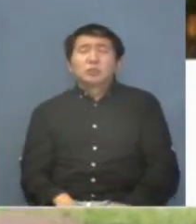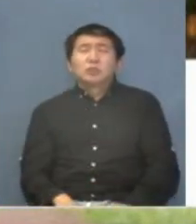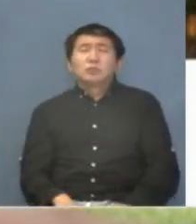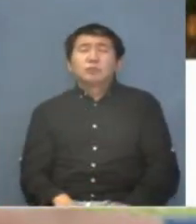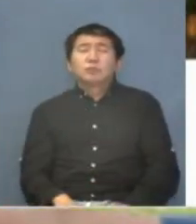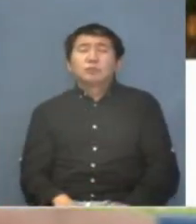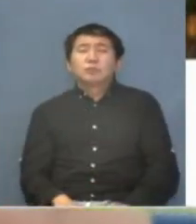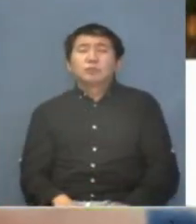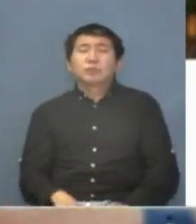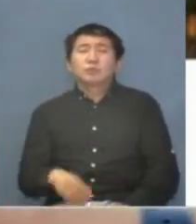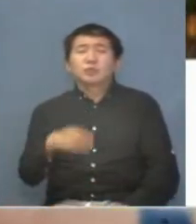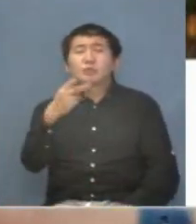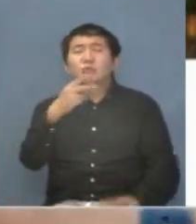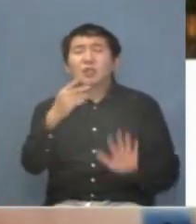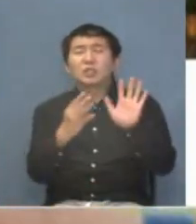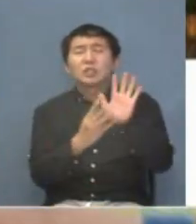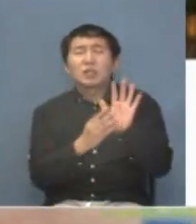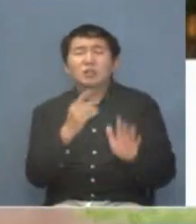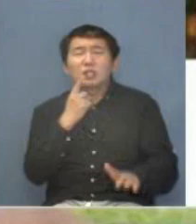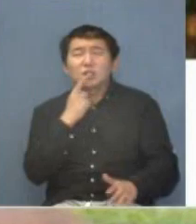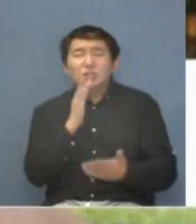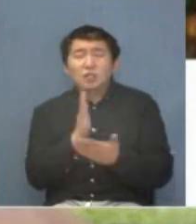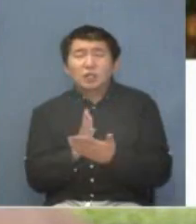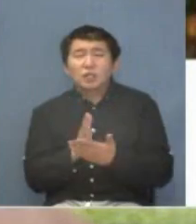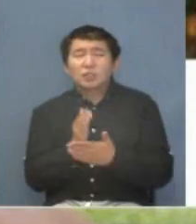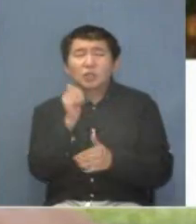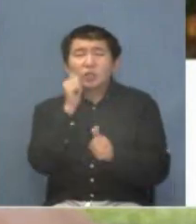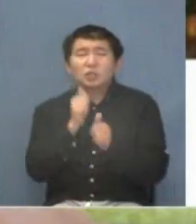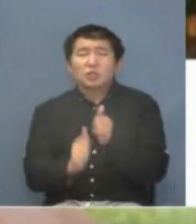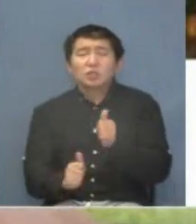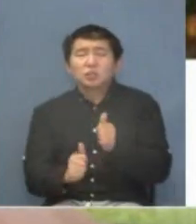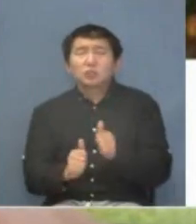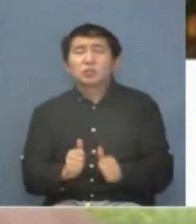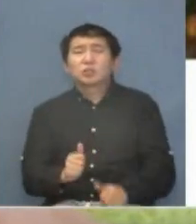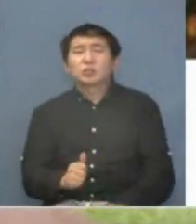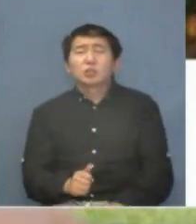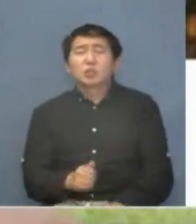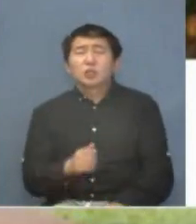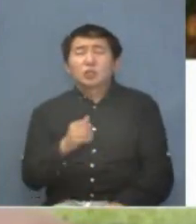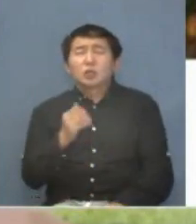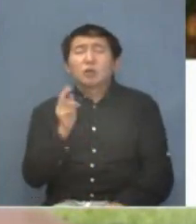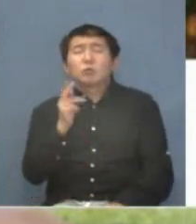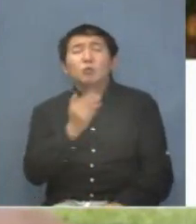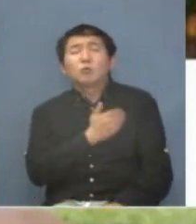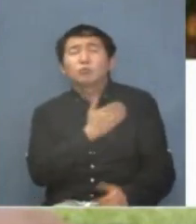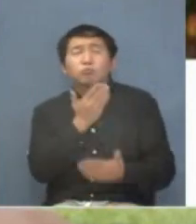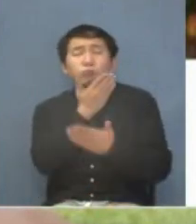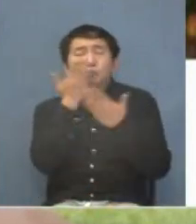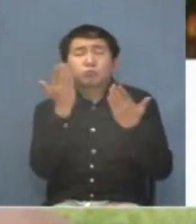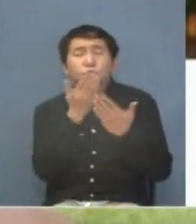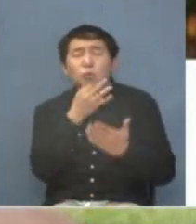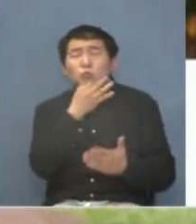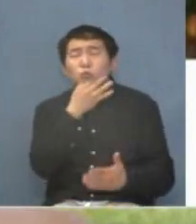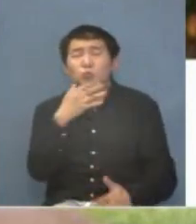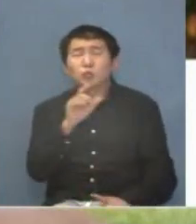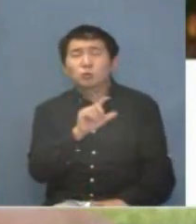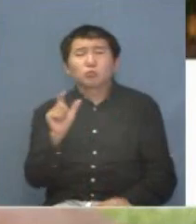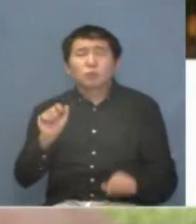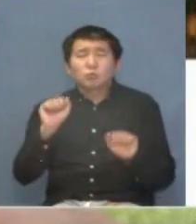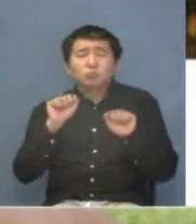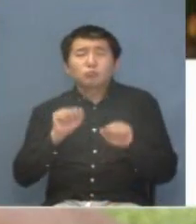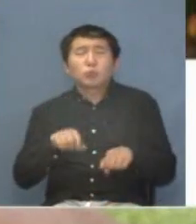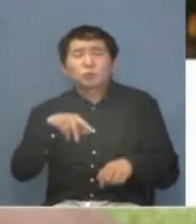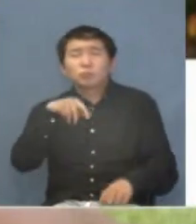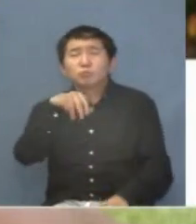Ол бізде 29 тілде бар. Кез келген қызығушылық танытқан оқырман кітапханаға келіп парақтап көре алады. Біз қазір